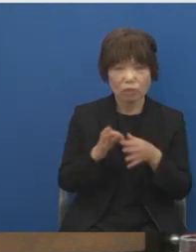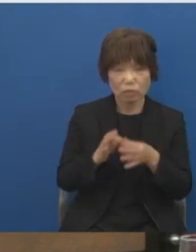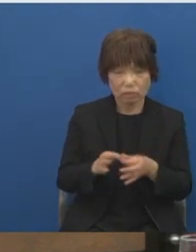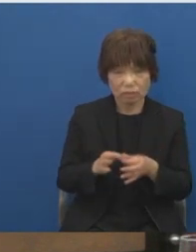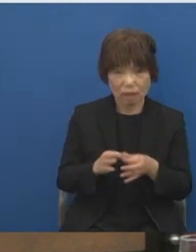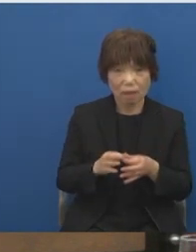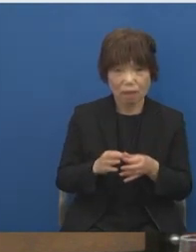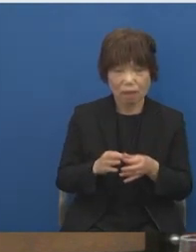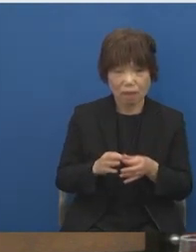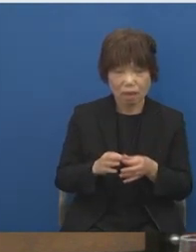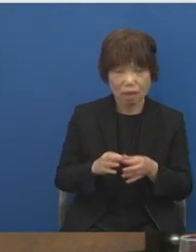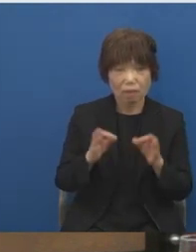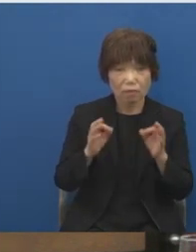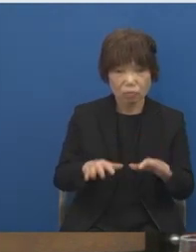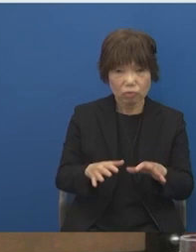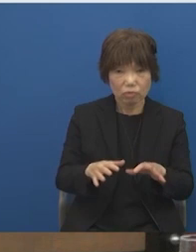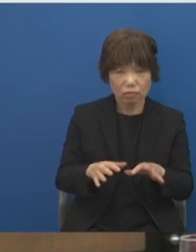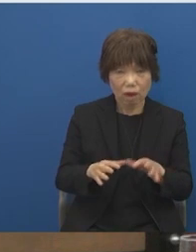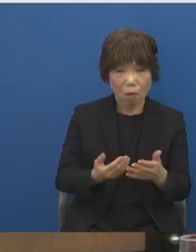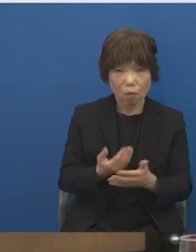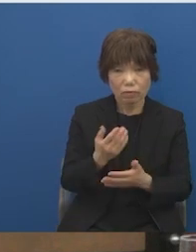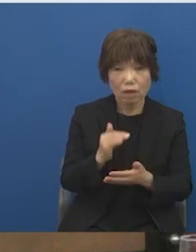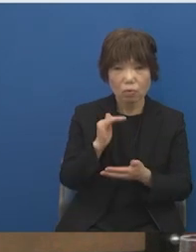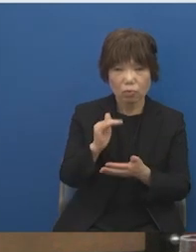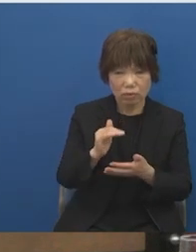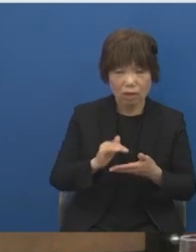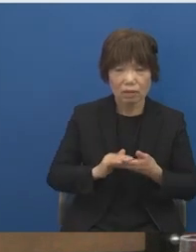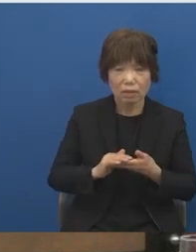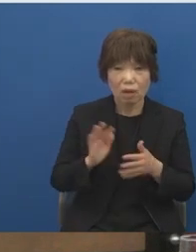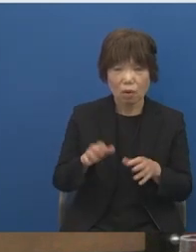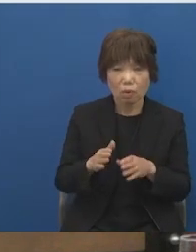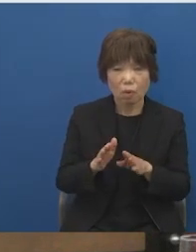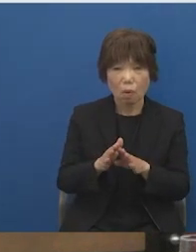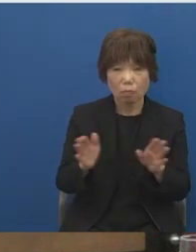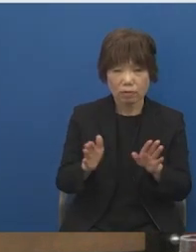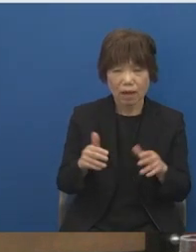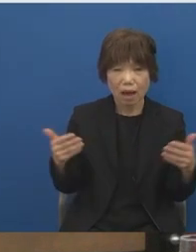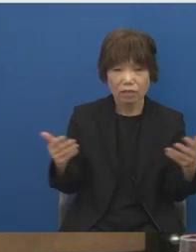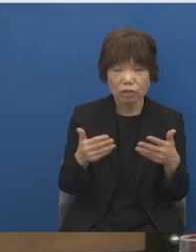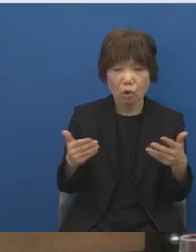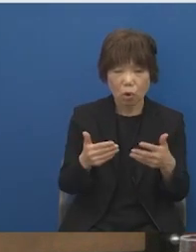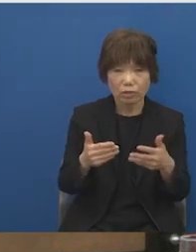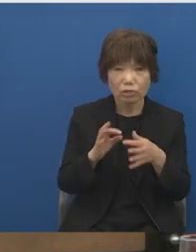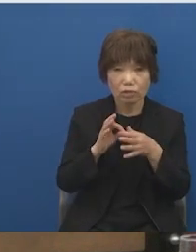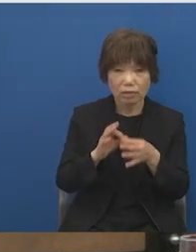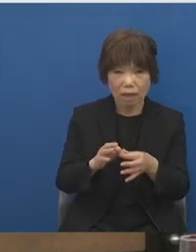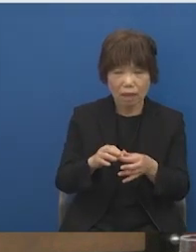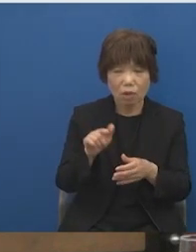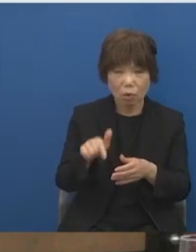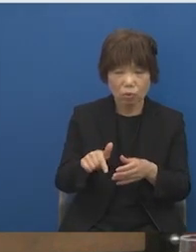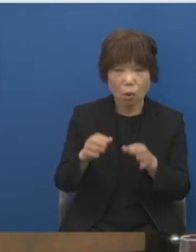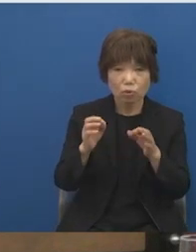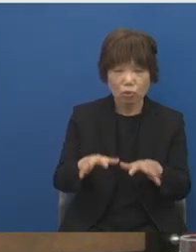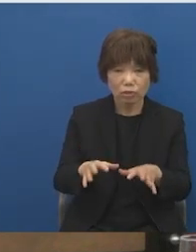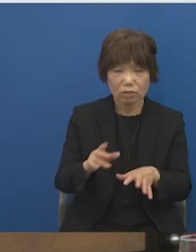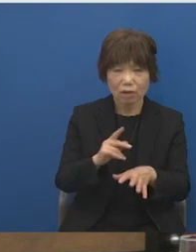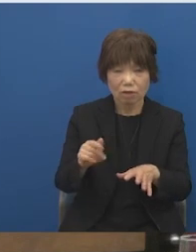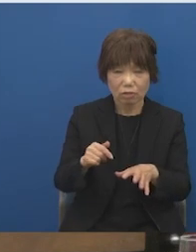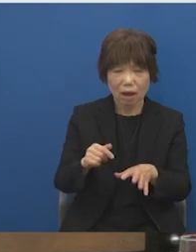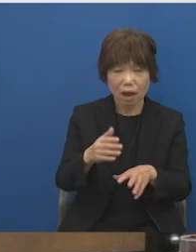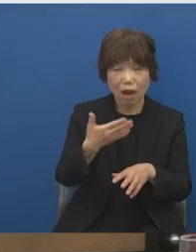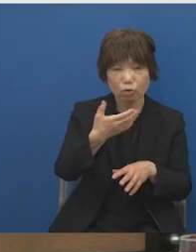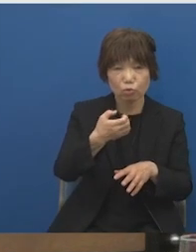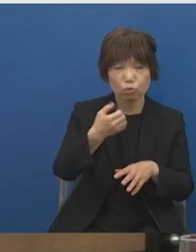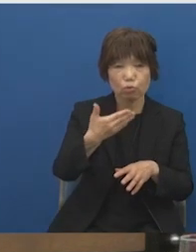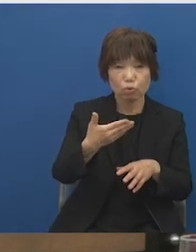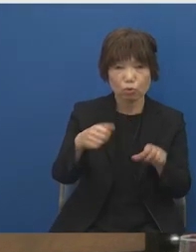ていることに対する受け止め、オープン化事業の損失額が最大約99億円